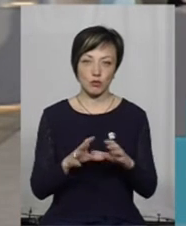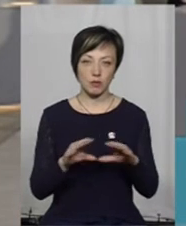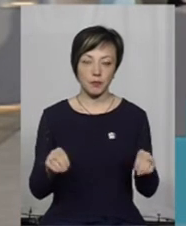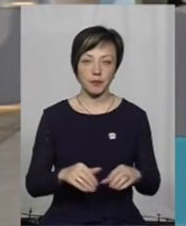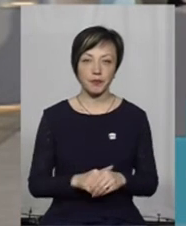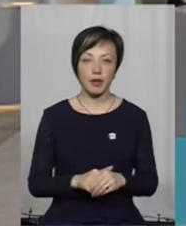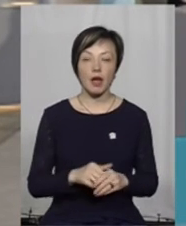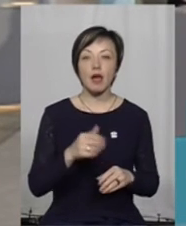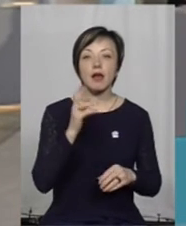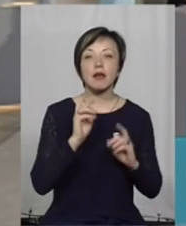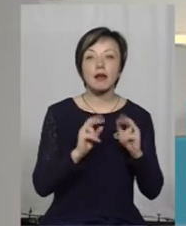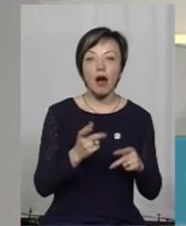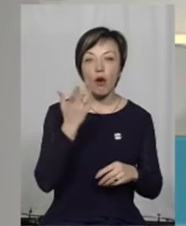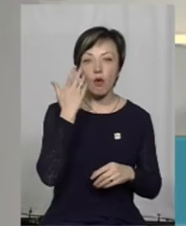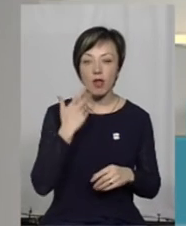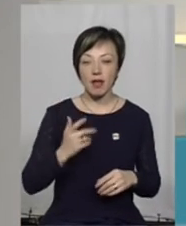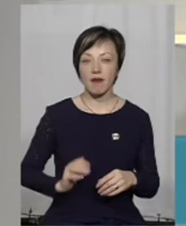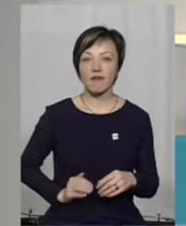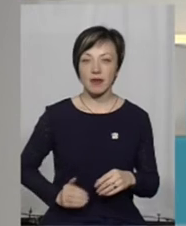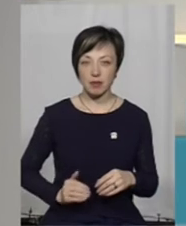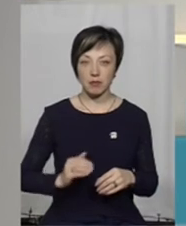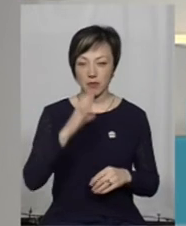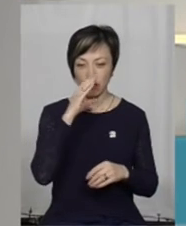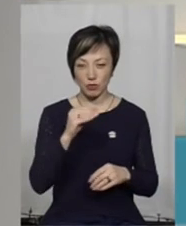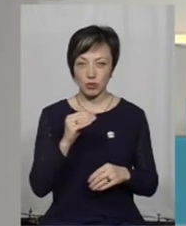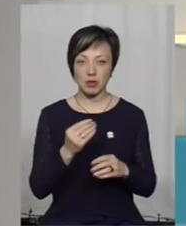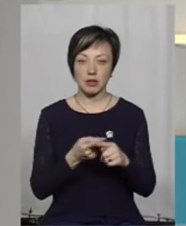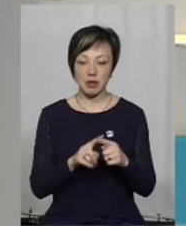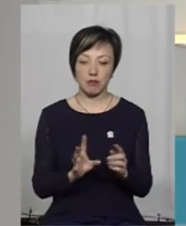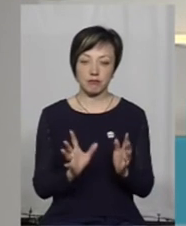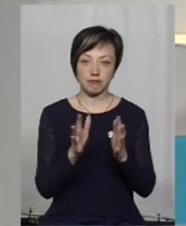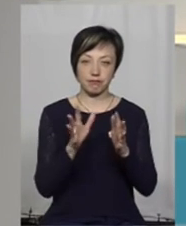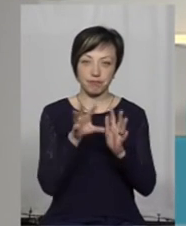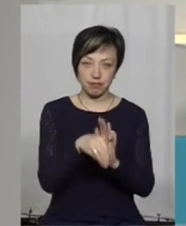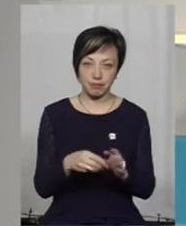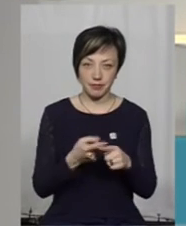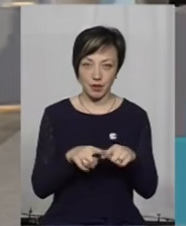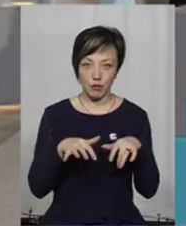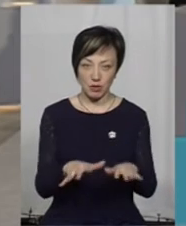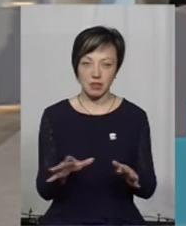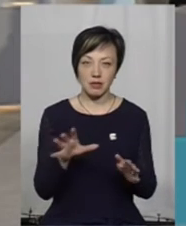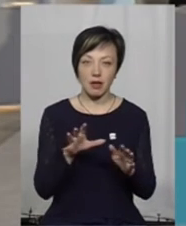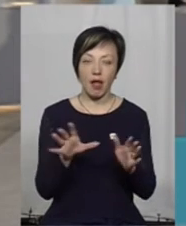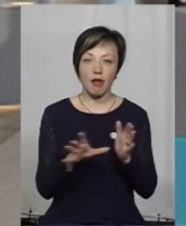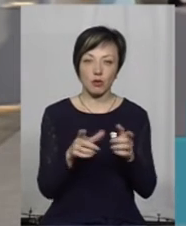І як і коли от приватні перевізники мають інтегруватися у цей процес запровадження електронних квитків?